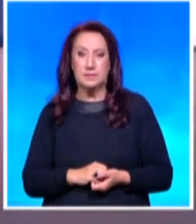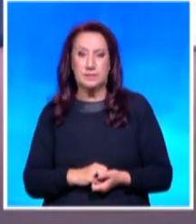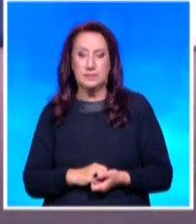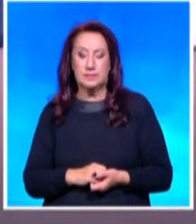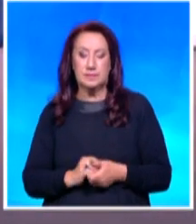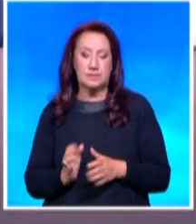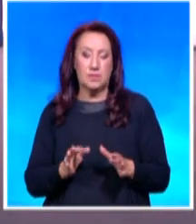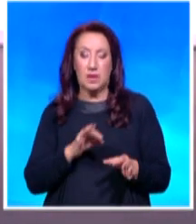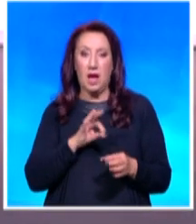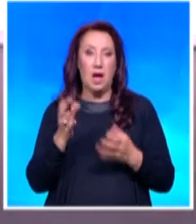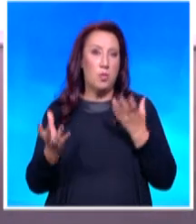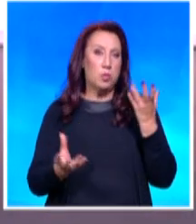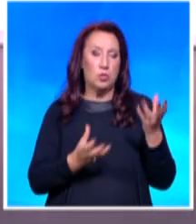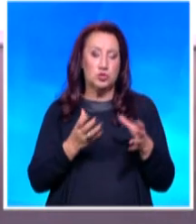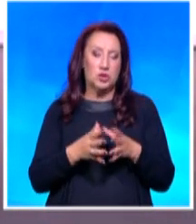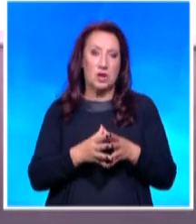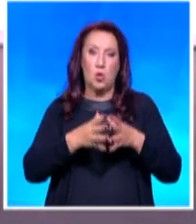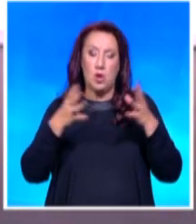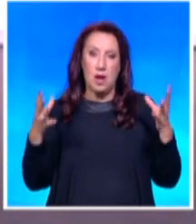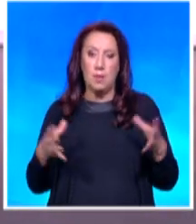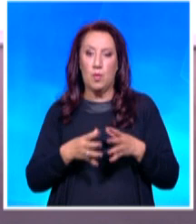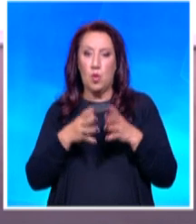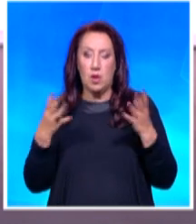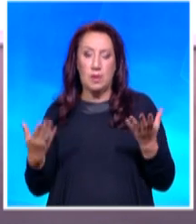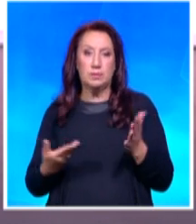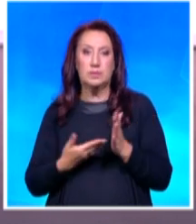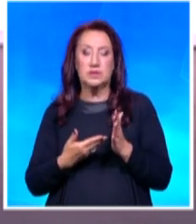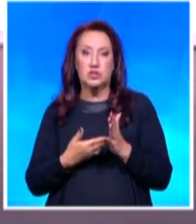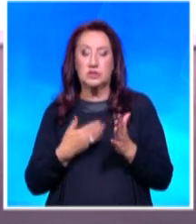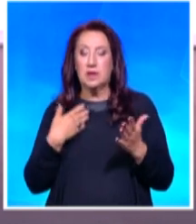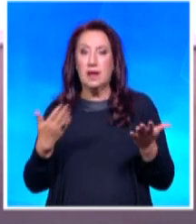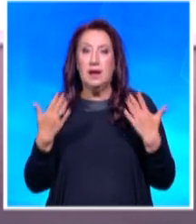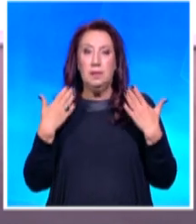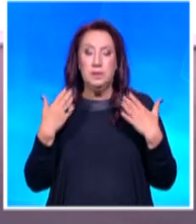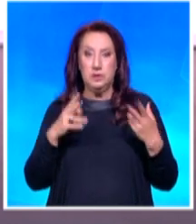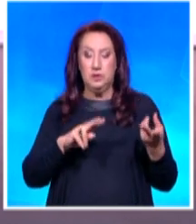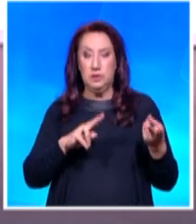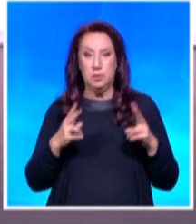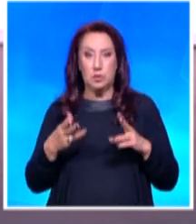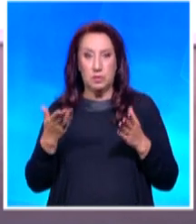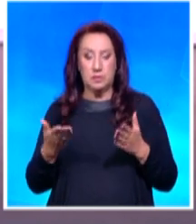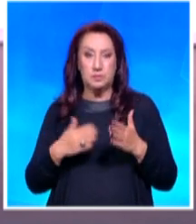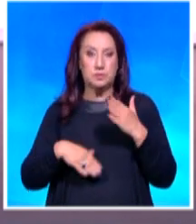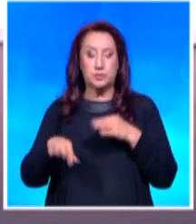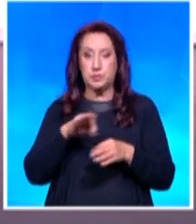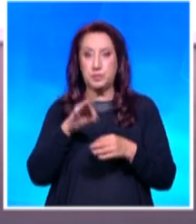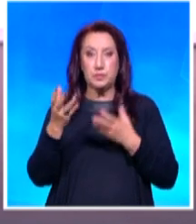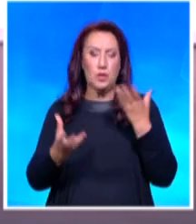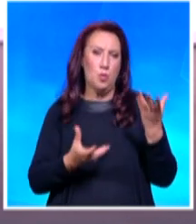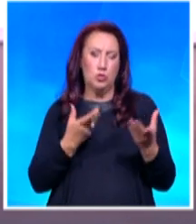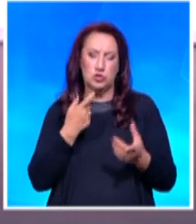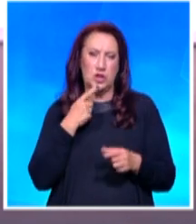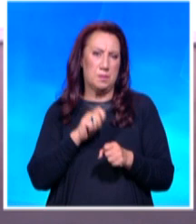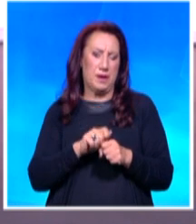Пожарите стават все по-мащабни и все по-чести. Причината – климатичните промени, казват експерти. Повечето пожари са причинени от човека.